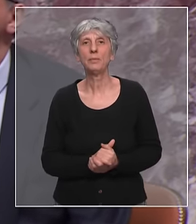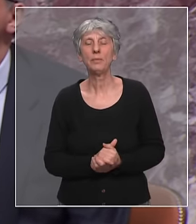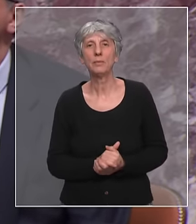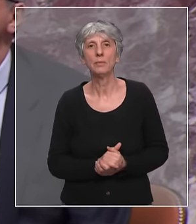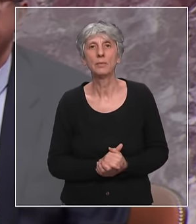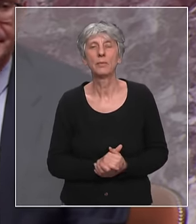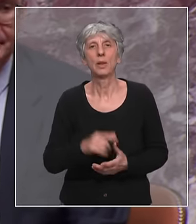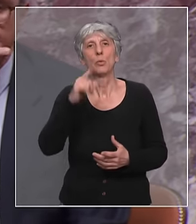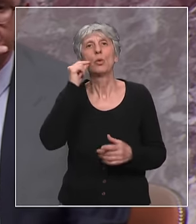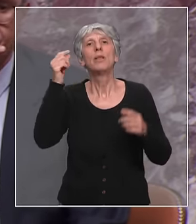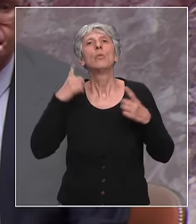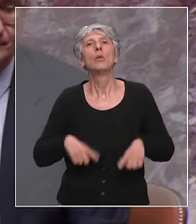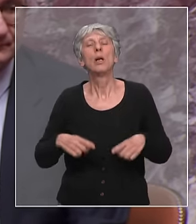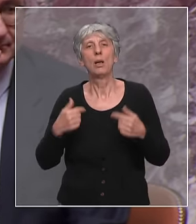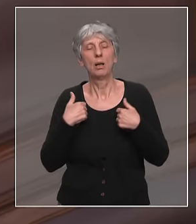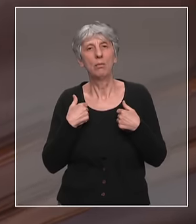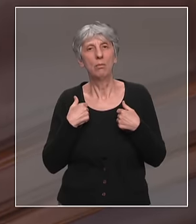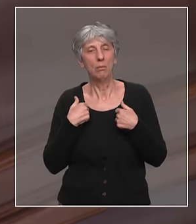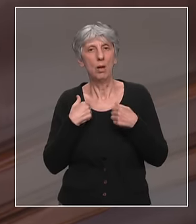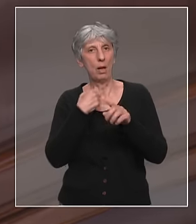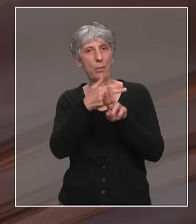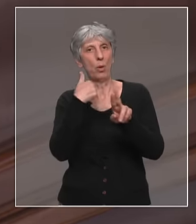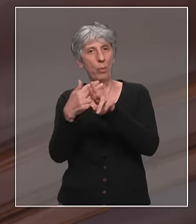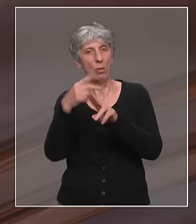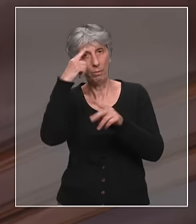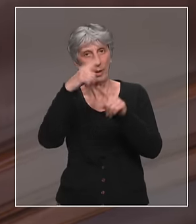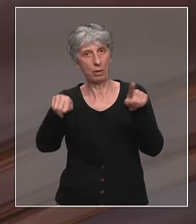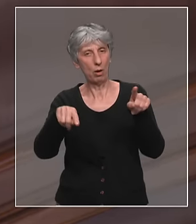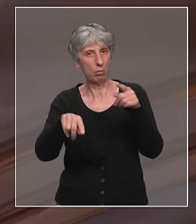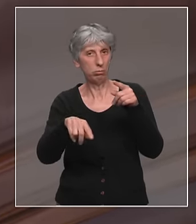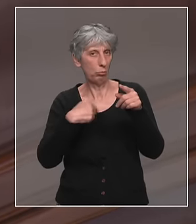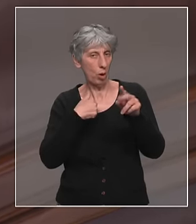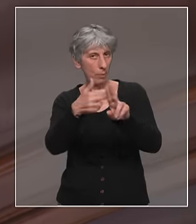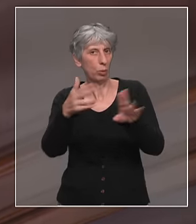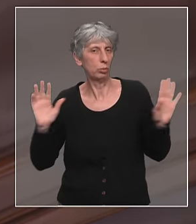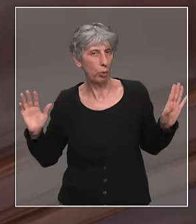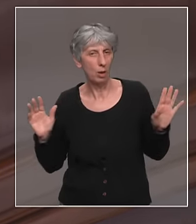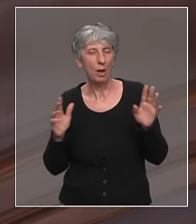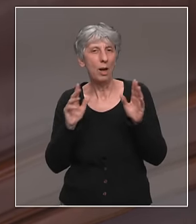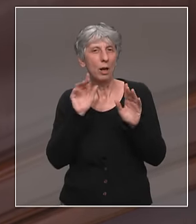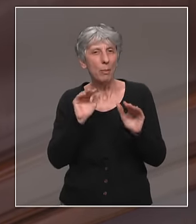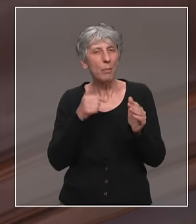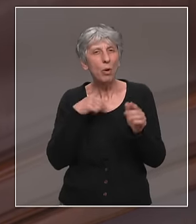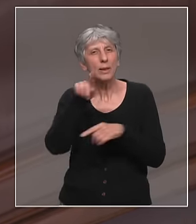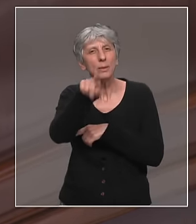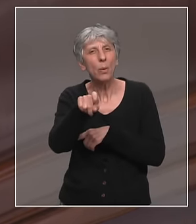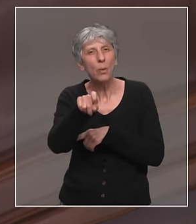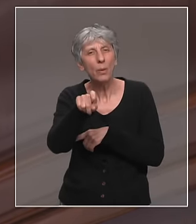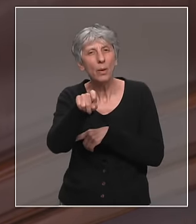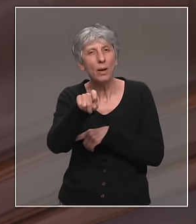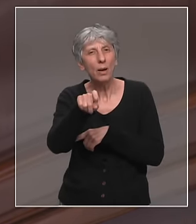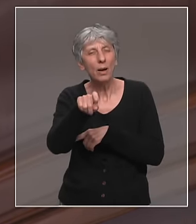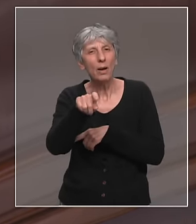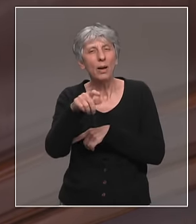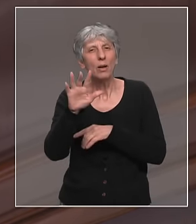Monsieur le député Quatennens, j'ai répondu à vos deux questions. Vous n'êtes pas d'accord avec la réponse. C'est tout à fait votre droit. Je note que je vous ai posé une question. Qu'est-ce